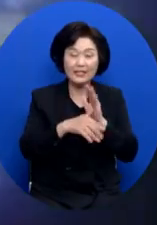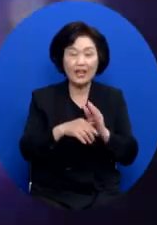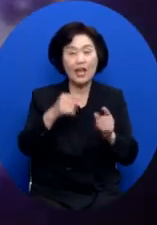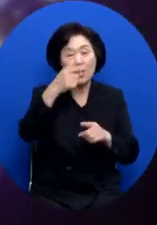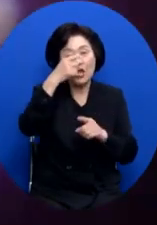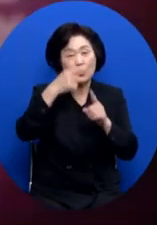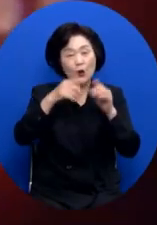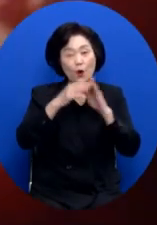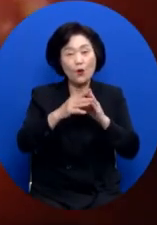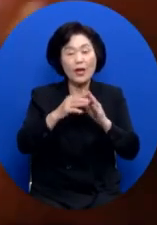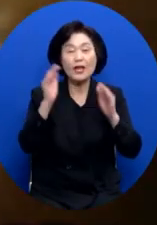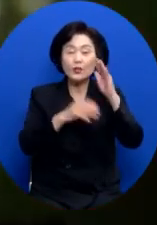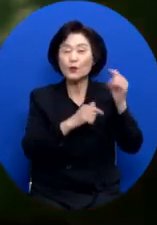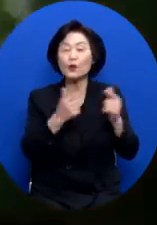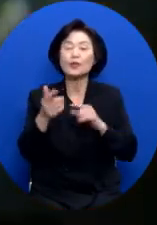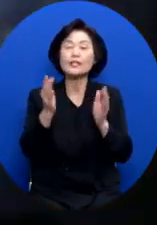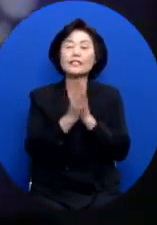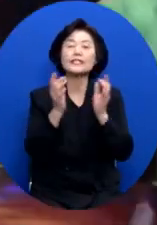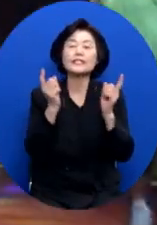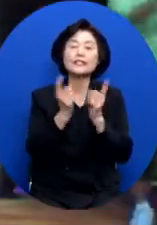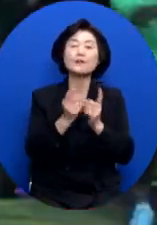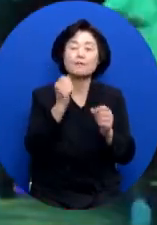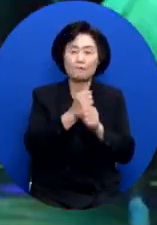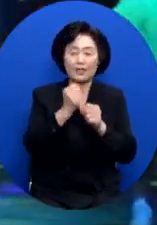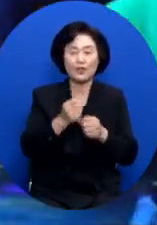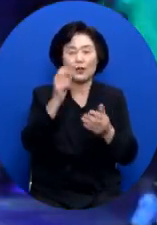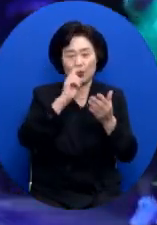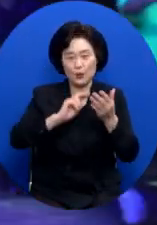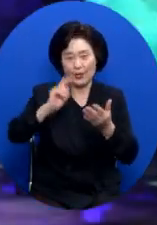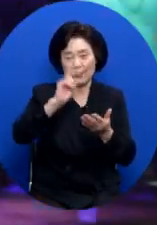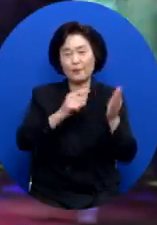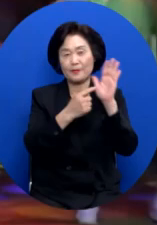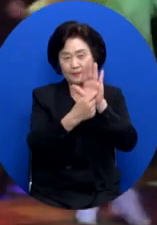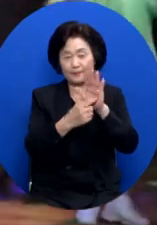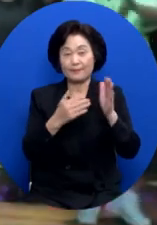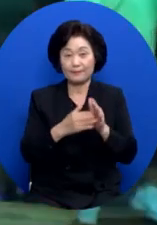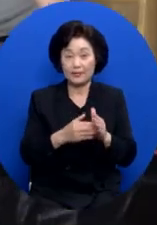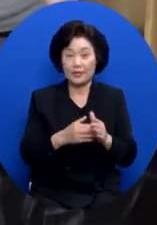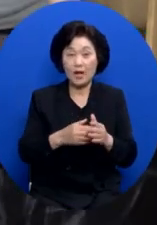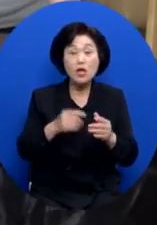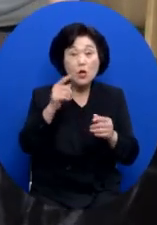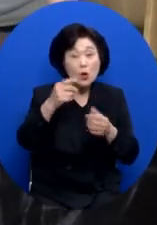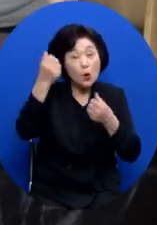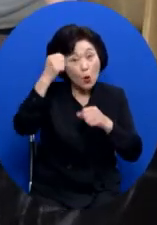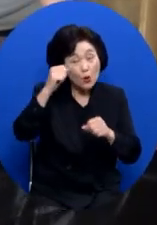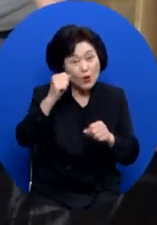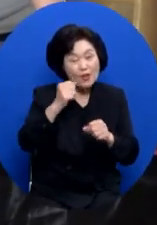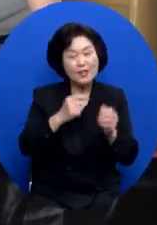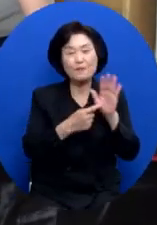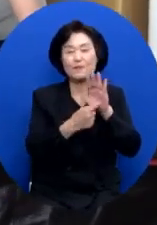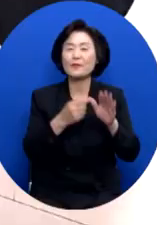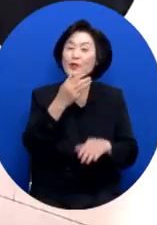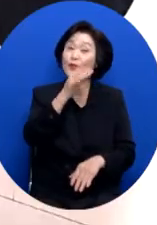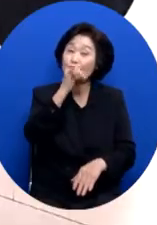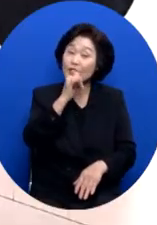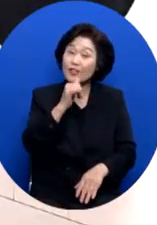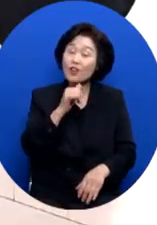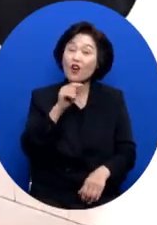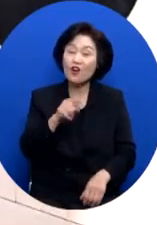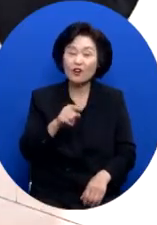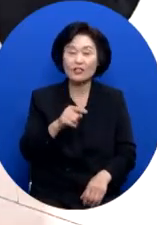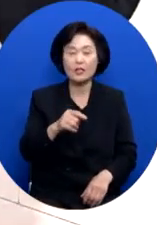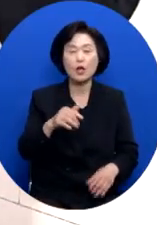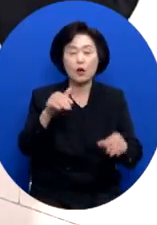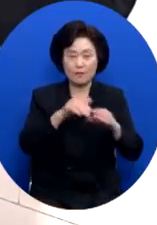작사 작곡한 AMEN이라는 곡도 함께 발표했습니다. 이 공연을 올릴 수 있었던 건 문화사역팀이 연극을